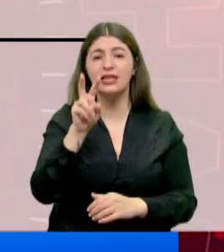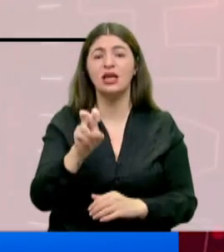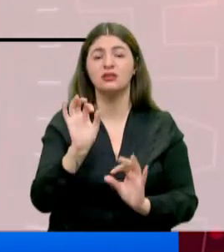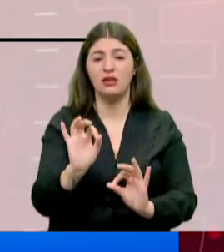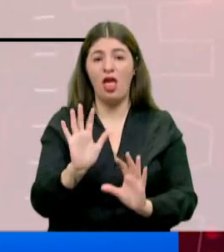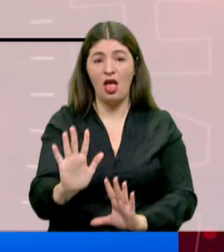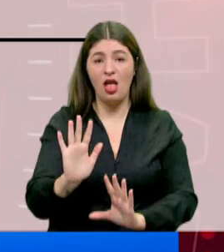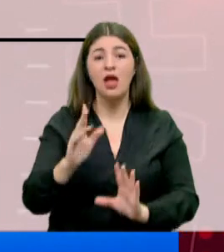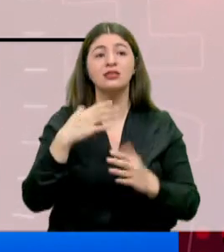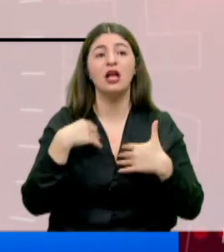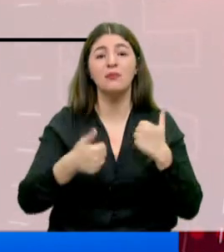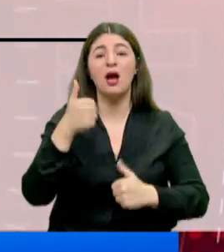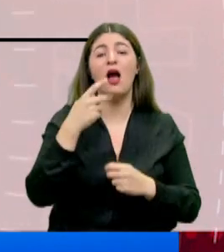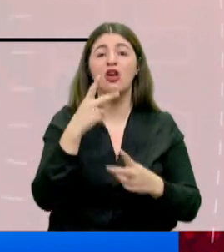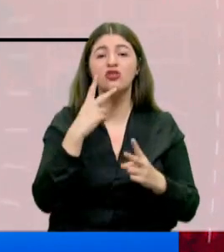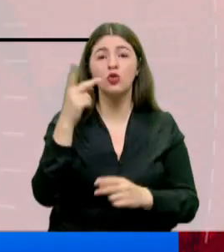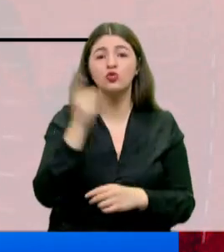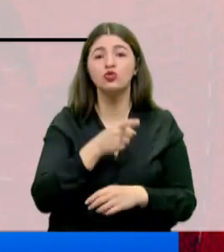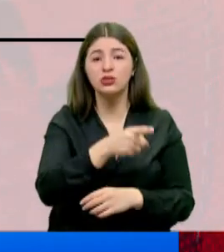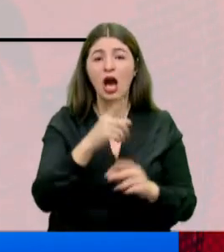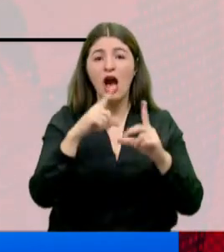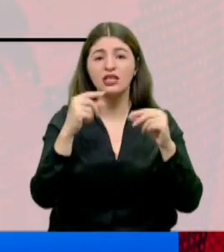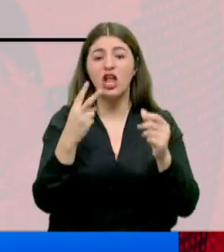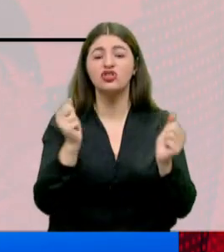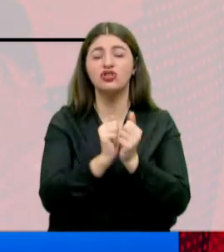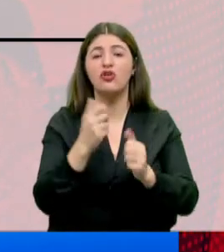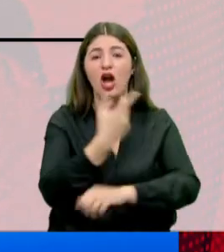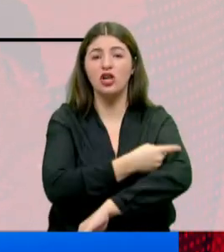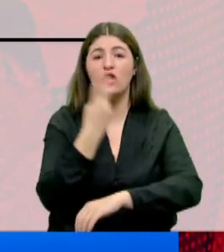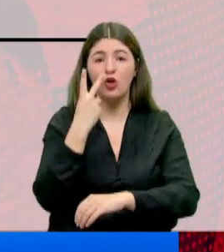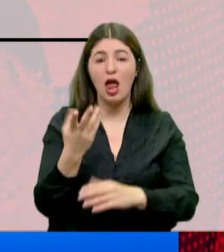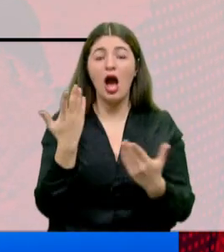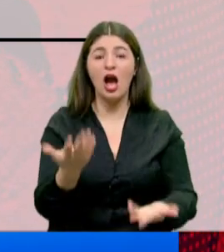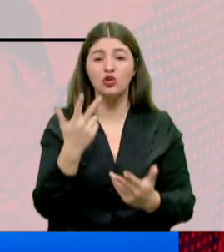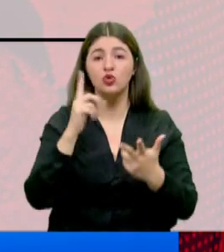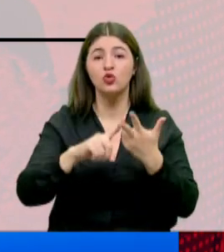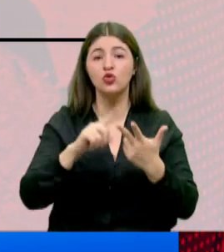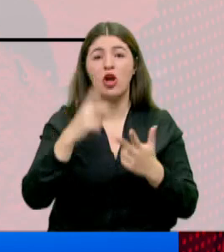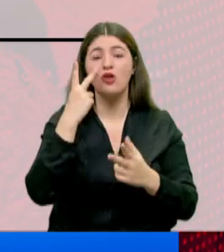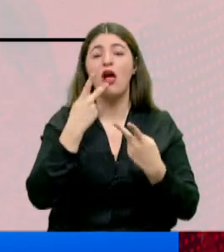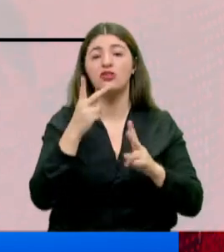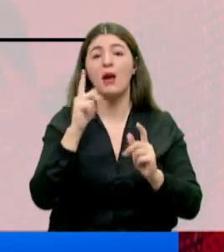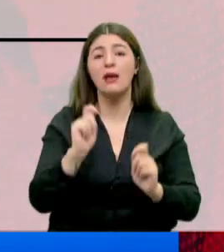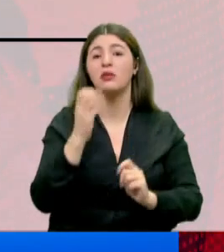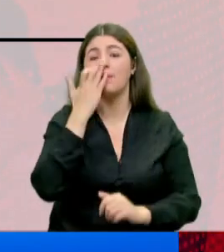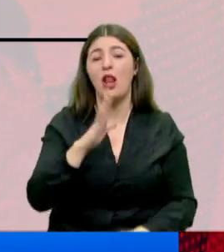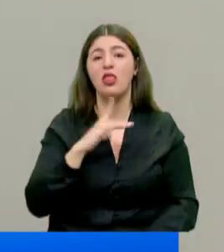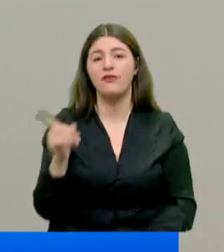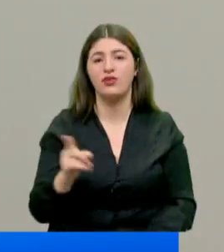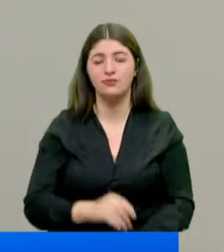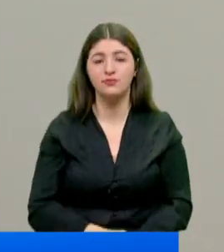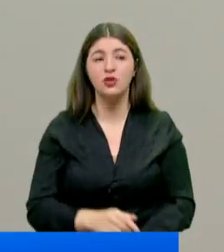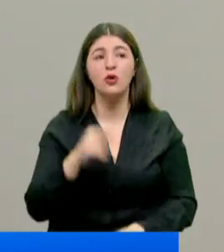58'de hala Sağlık Bakanlığının açıkladığı oranlar haritalar çift toz üzerinden artık 3 doza göre açıklama yapılması bekleniyor